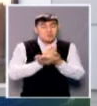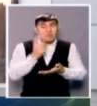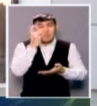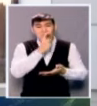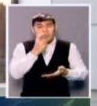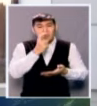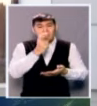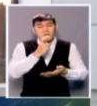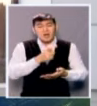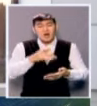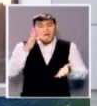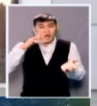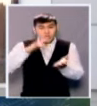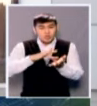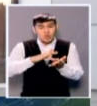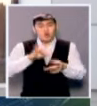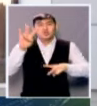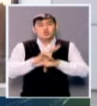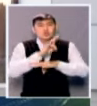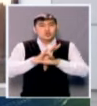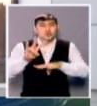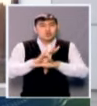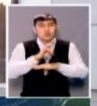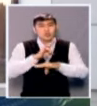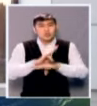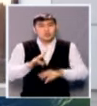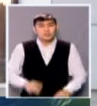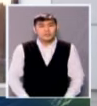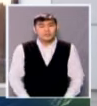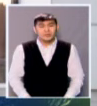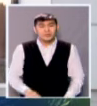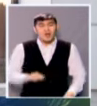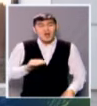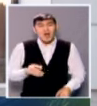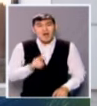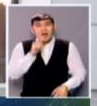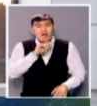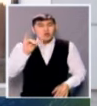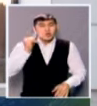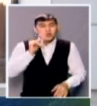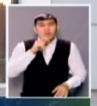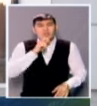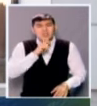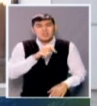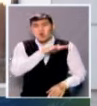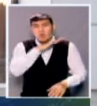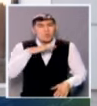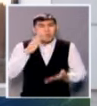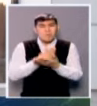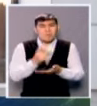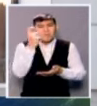көбіне қалада, түнгі уақытта және де жұма, сенбі, жексенбі күндері көп